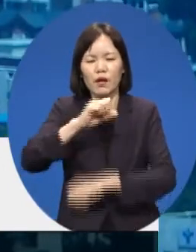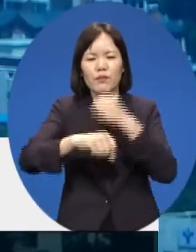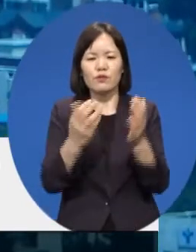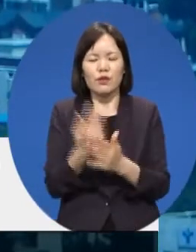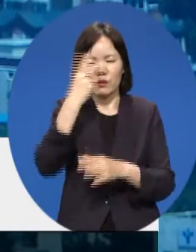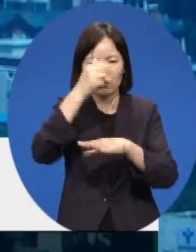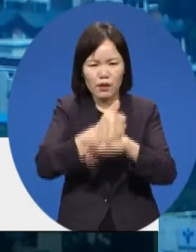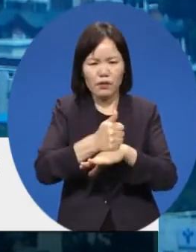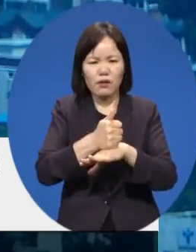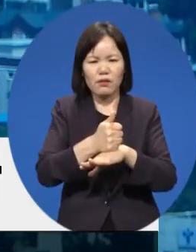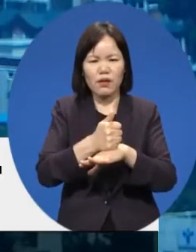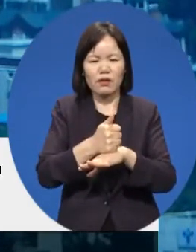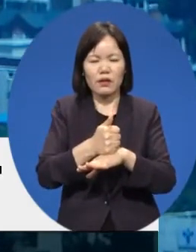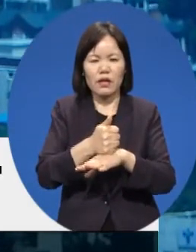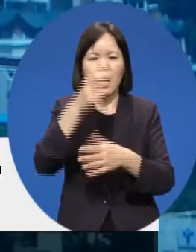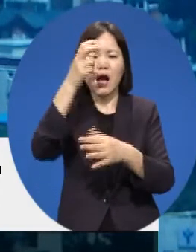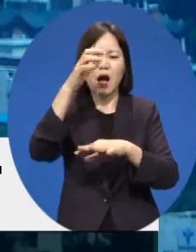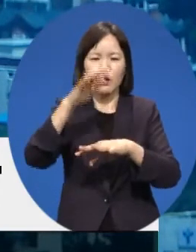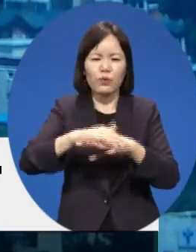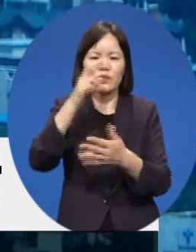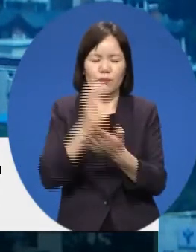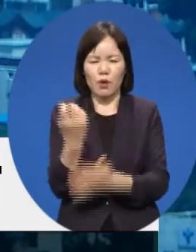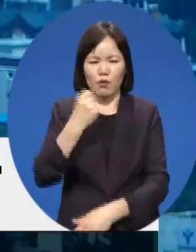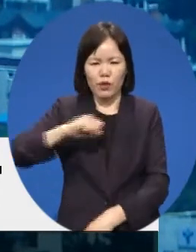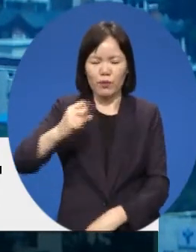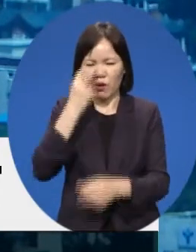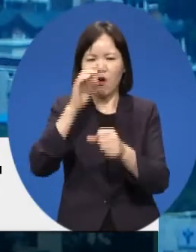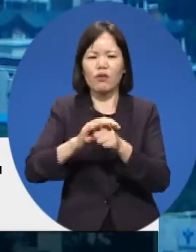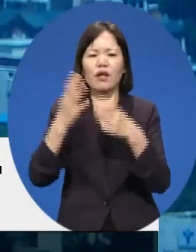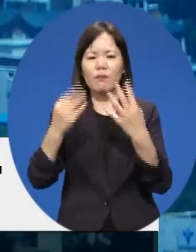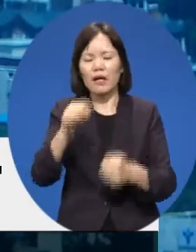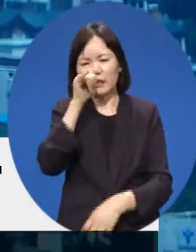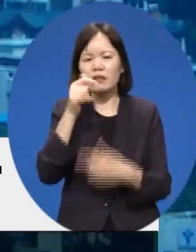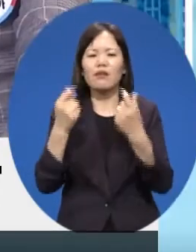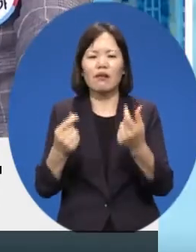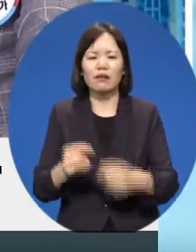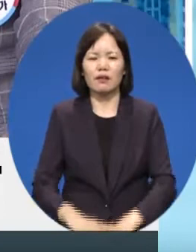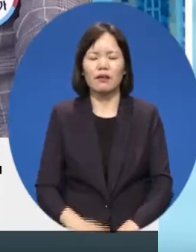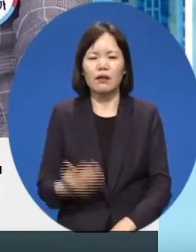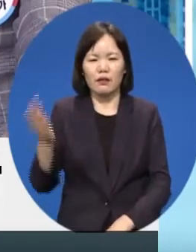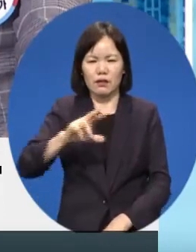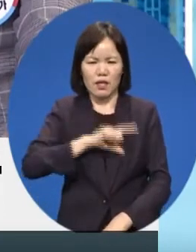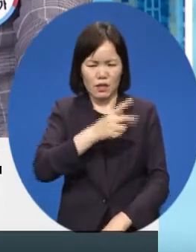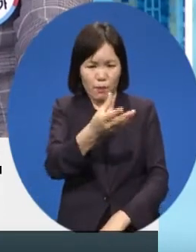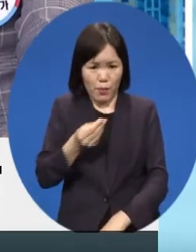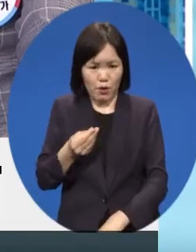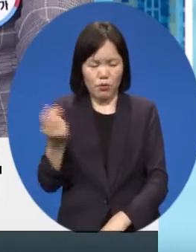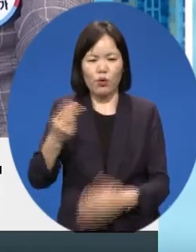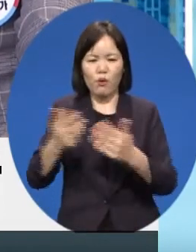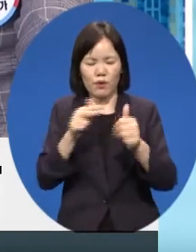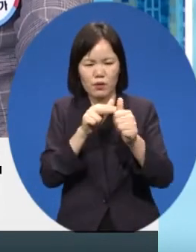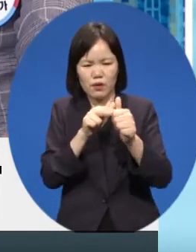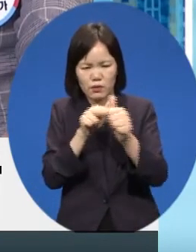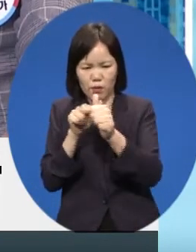조사 결과 중에서도 저는 농지법 위반 을 따서 억울한 부분이 많은 것 같아요 일부 경우에 따라서 하지만 명의신탁 이나 그리고 업무상 비밀